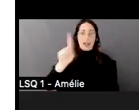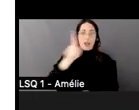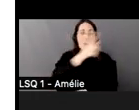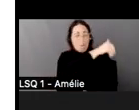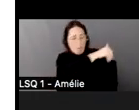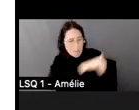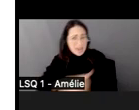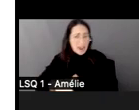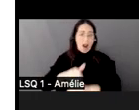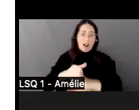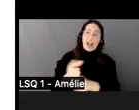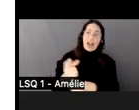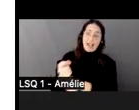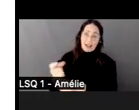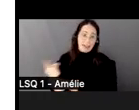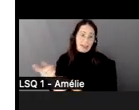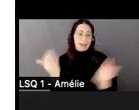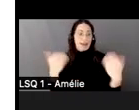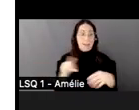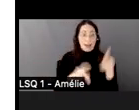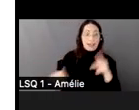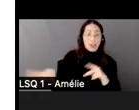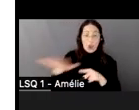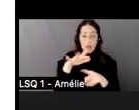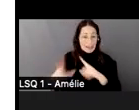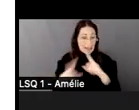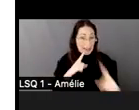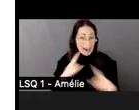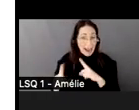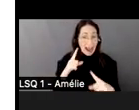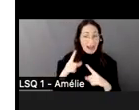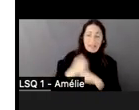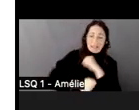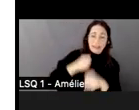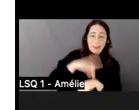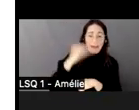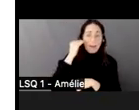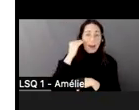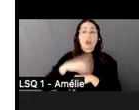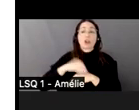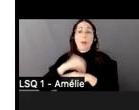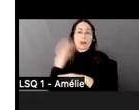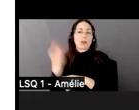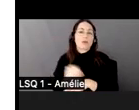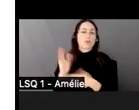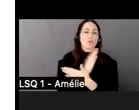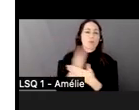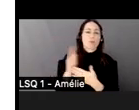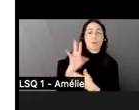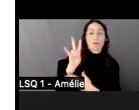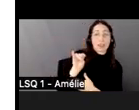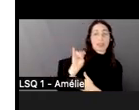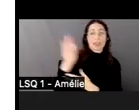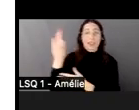Pour les personnes souffrant d'une maladie mentale grave, le taux de chômage se situe entre 70 et